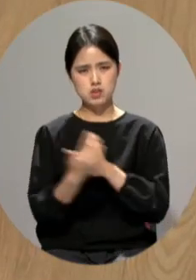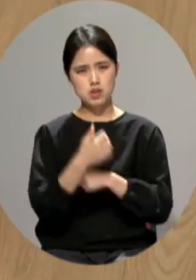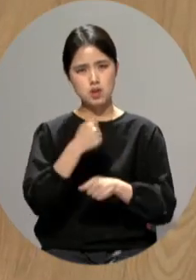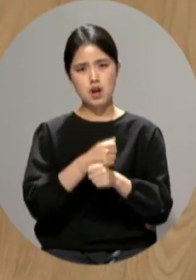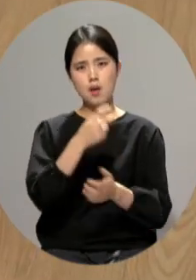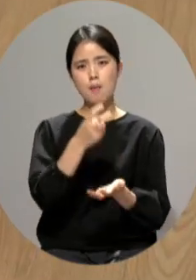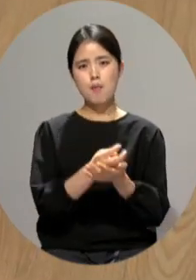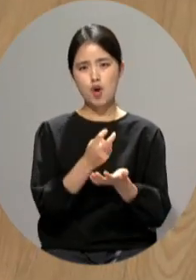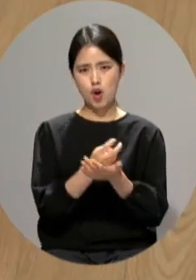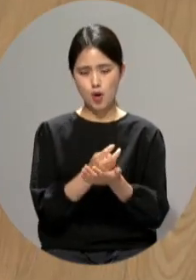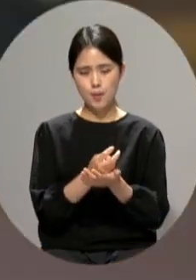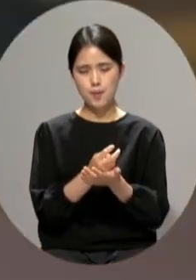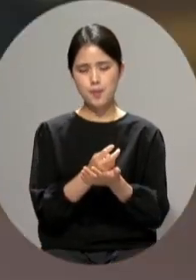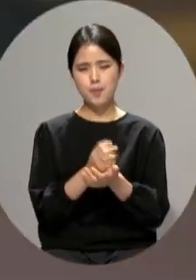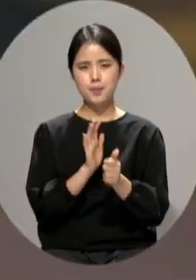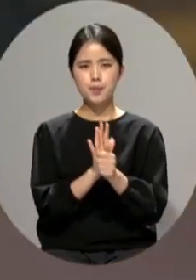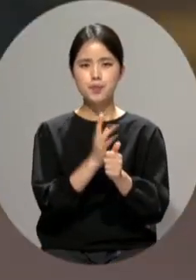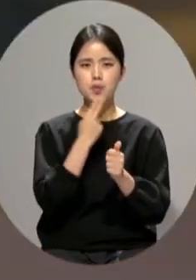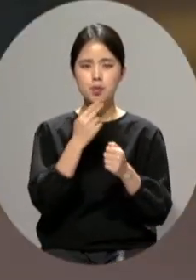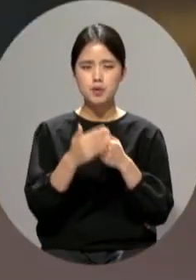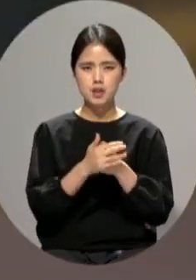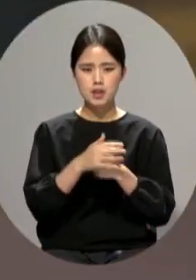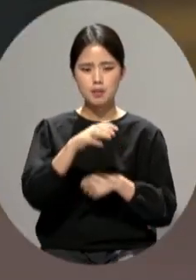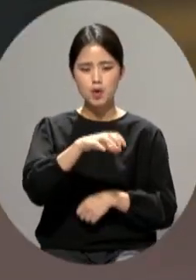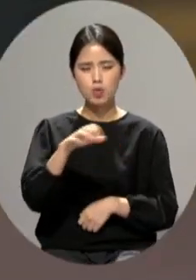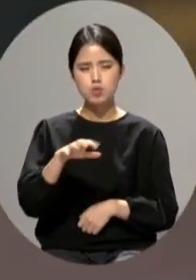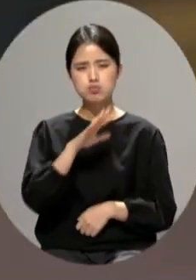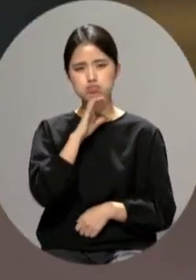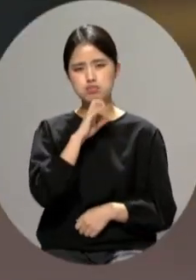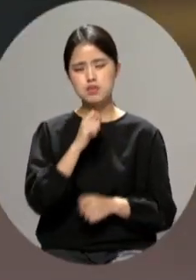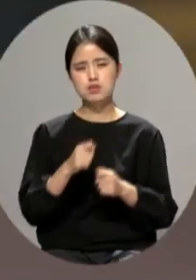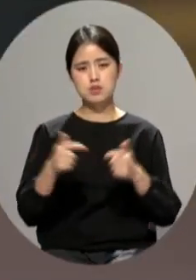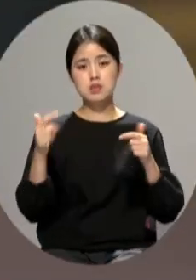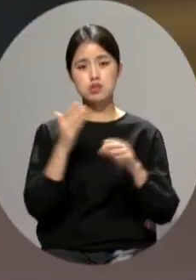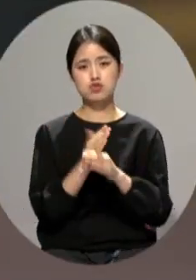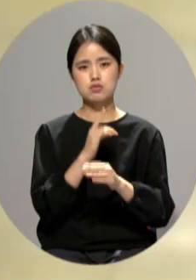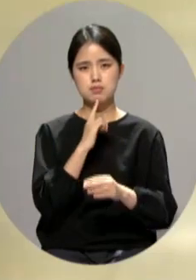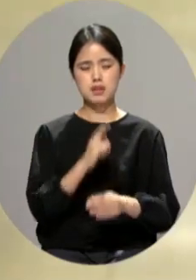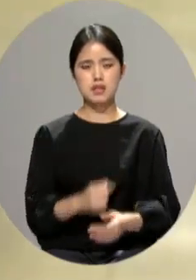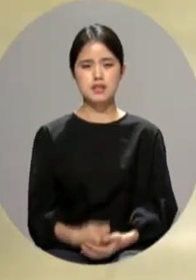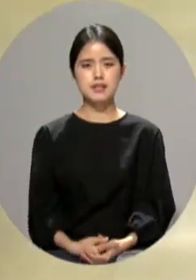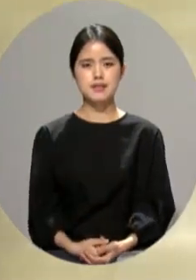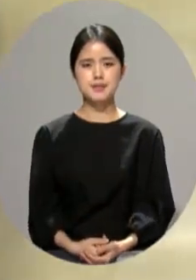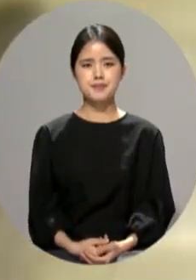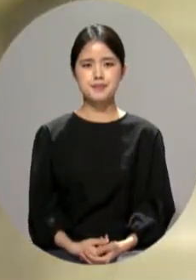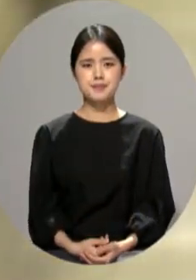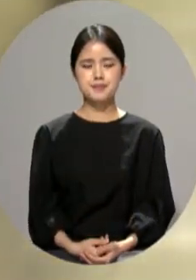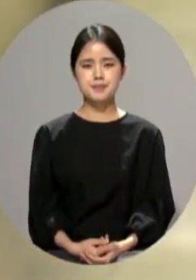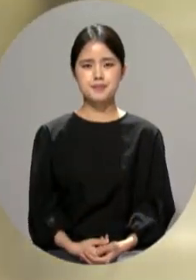제도가 뒤따르지 못하면서 현장의 불만은 갈수록 커져가고 있습니다. MBC 뉴스 이창익입니다.